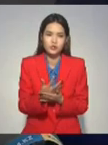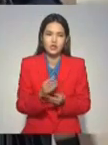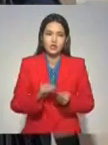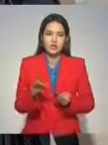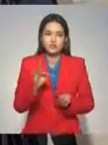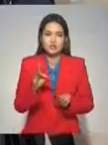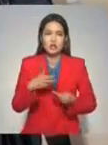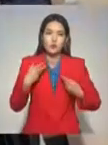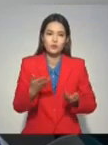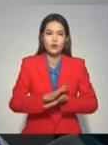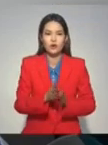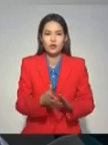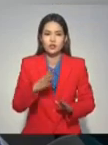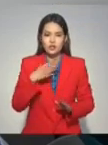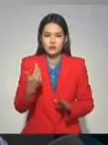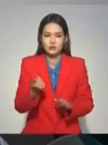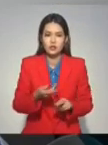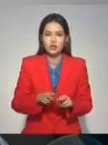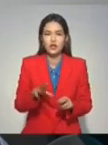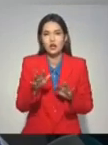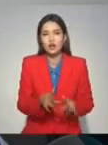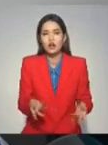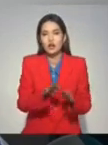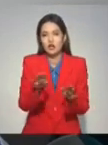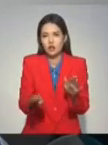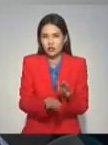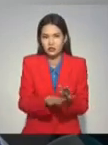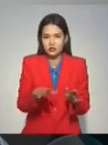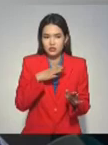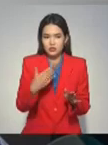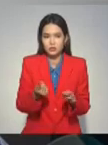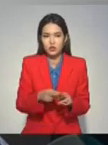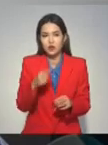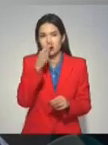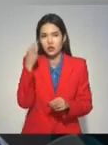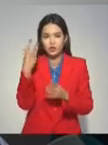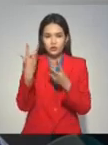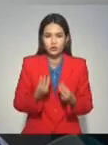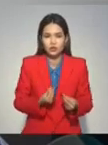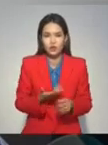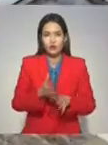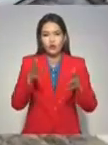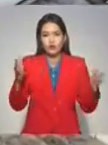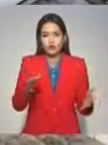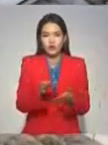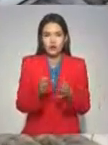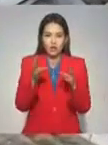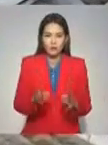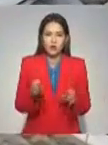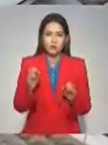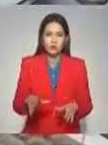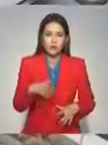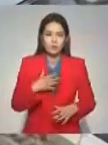25-30 сантиметр өсіп кеткен. Әлі жоғарыда жатқан қар бар, мұз бар. Олар әлі де төмен қарай үлкен қарқынмен түсуі мүмкін. Қала